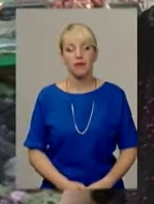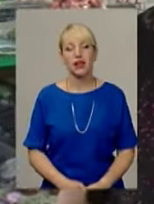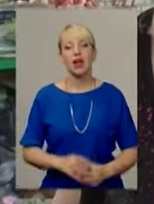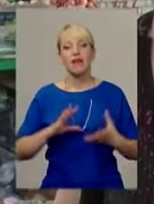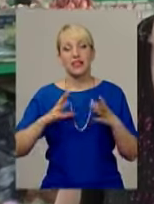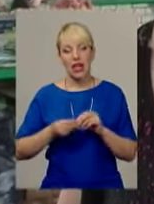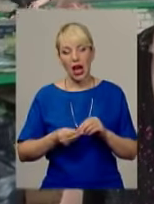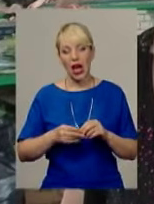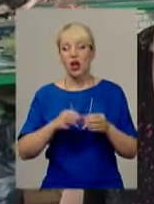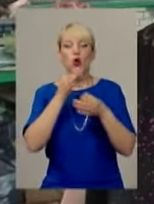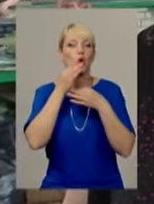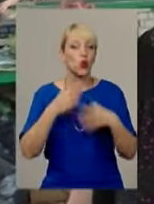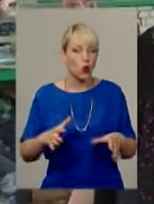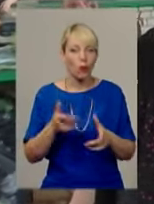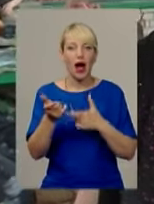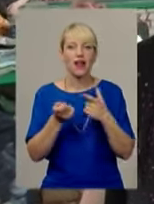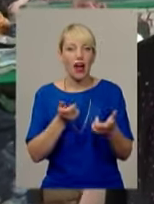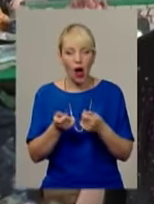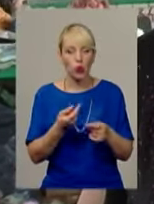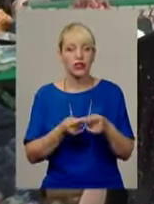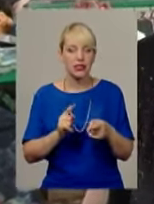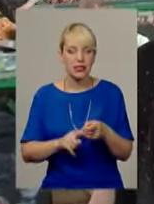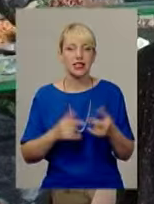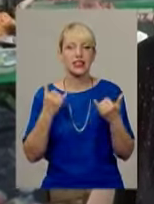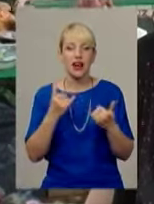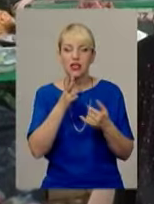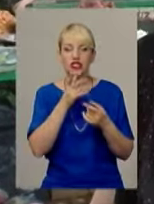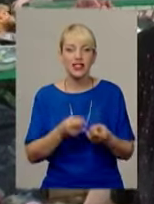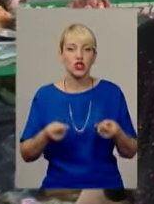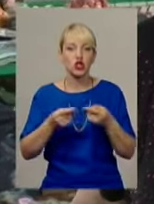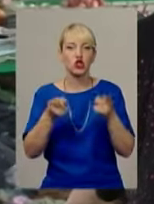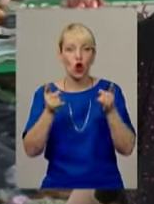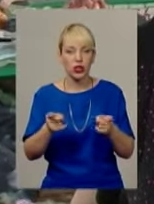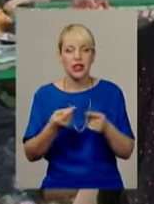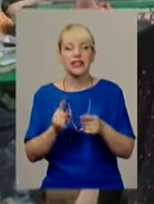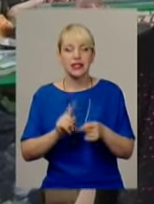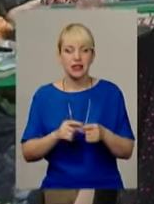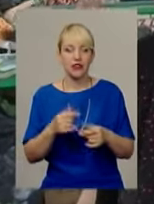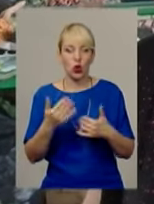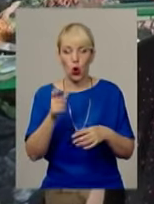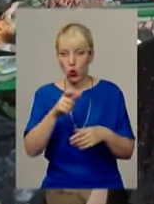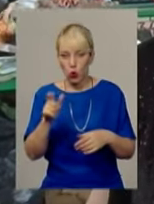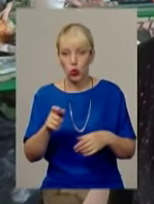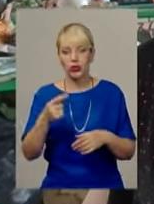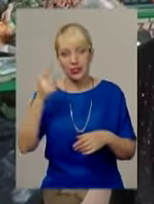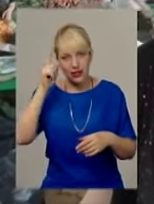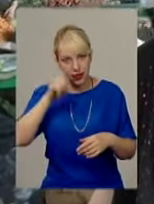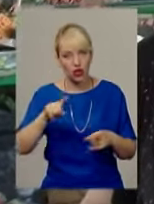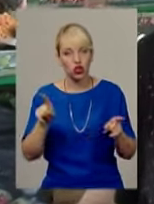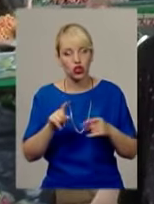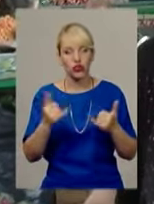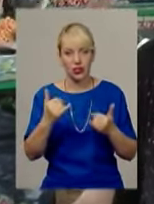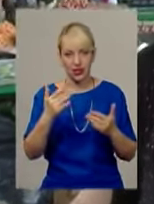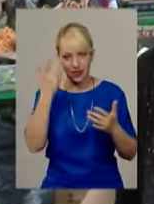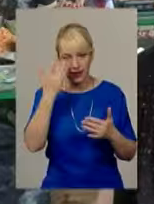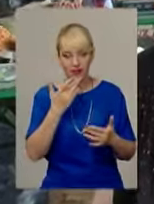Взагалі беруть любу ягоду, тому що вона зараз йде по сезону. Це люди зараз приділяють тому значення, щоб якомога